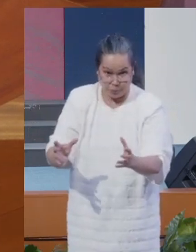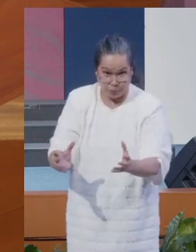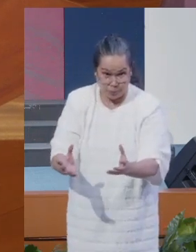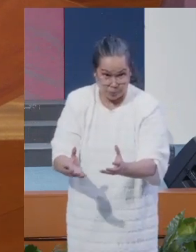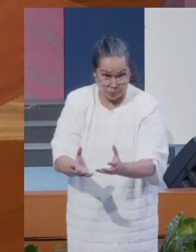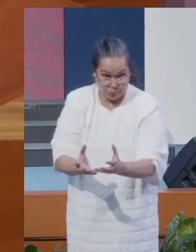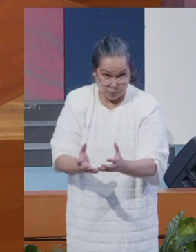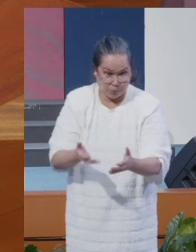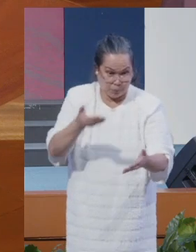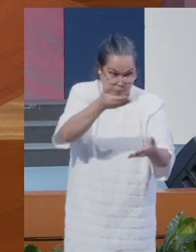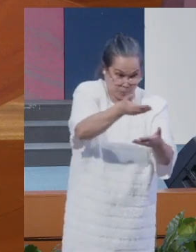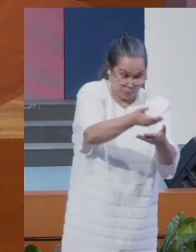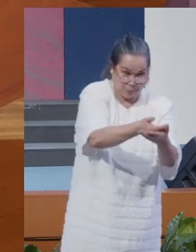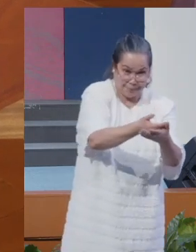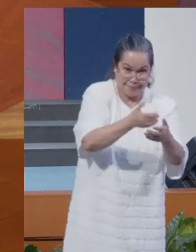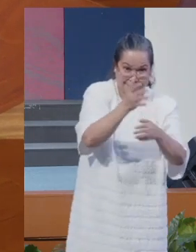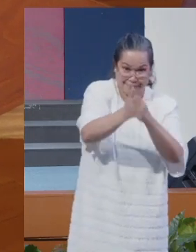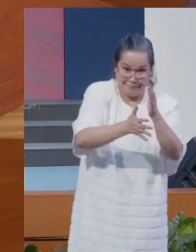Pagdating nila sa kanilang party,